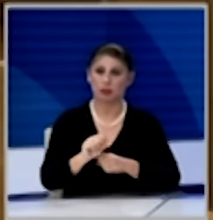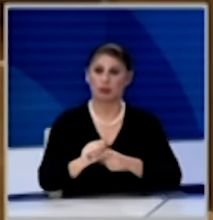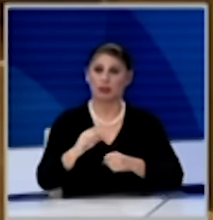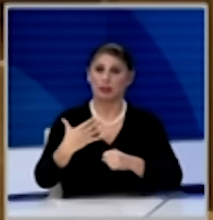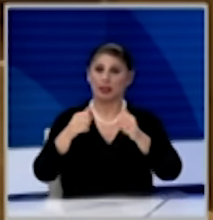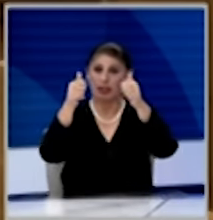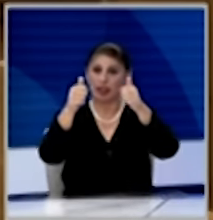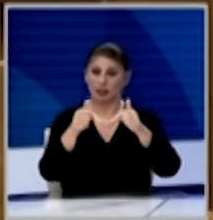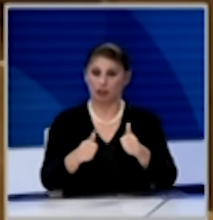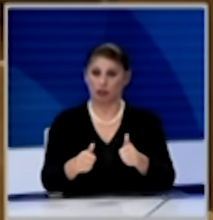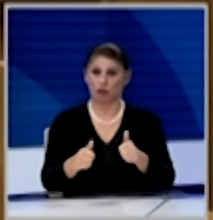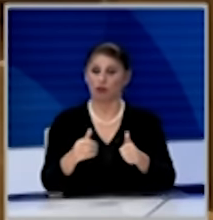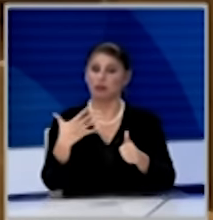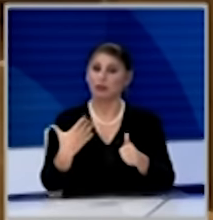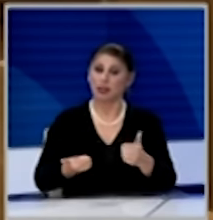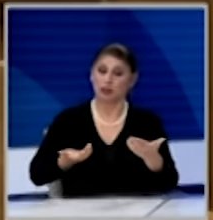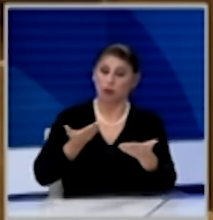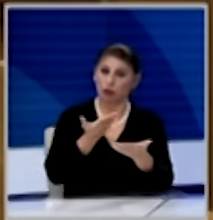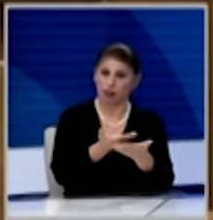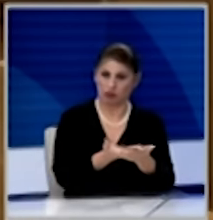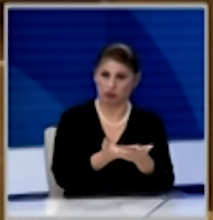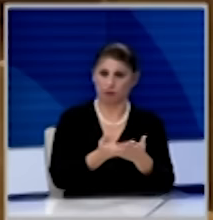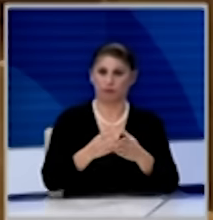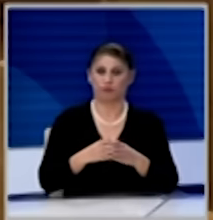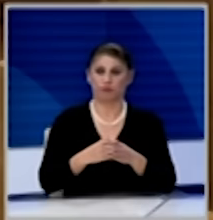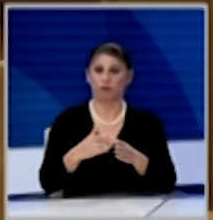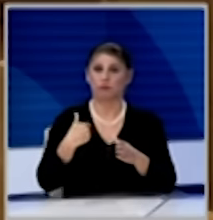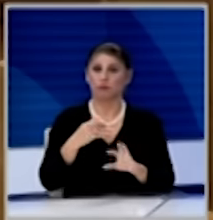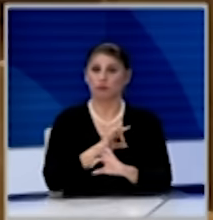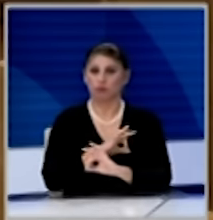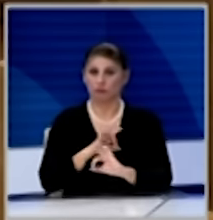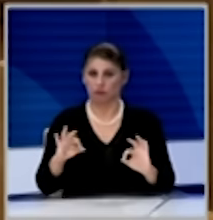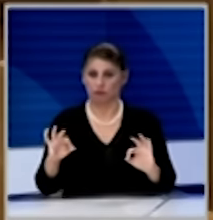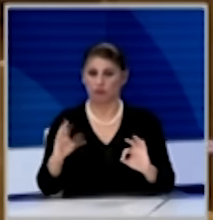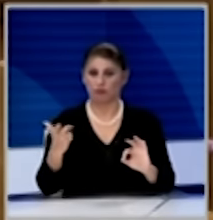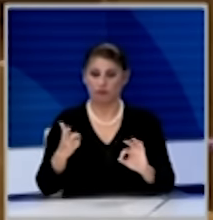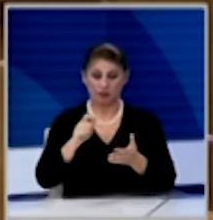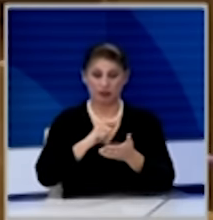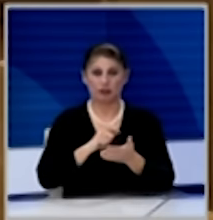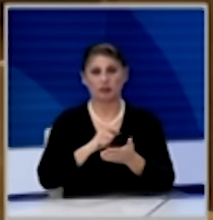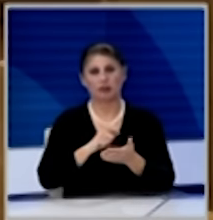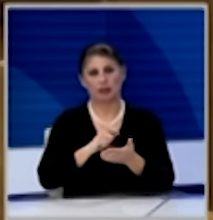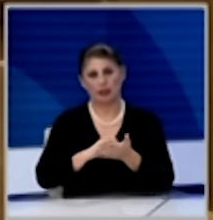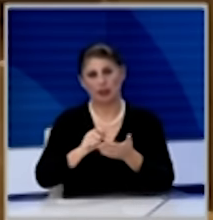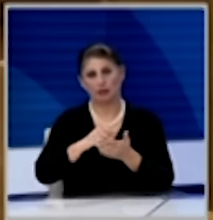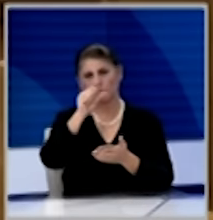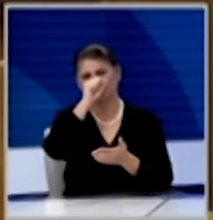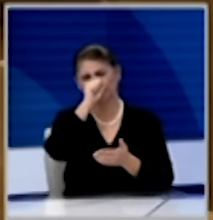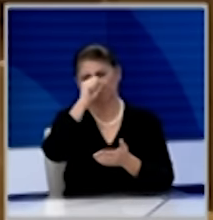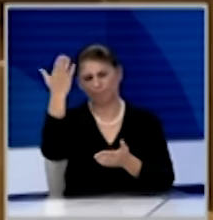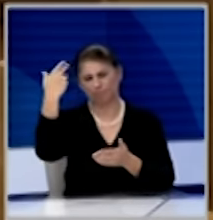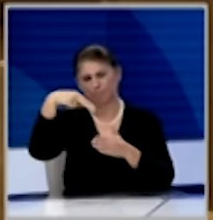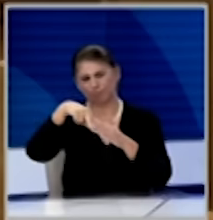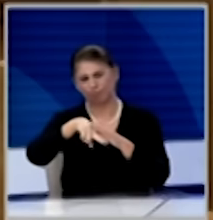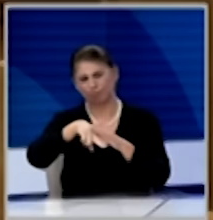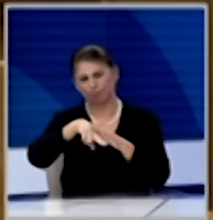βγάζουν ανακοινώσεις και κάνουν και προτάσεις είμαστε βέβαιοι ότι τα γράφετε στα παλαιότερα των υποδημάτων